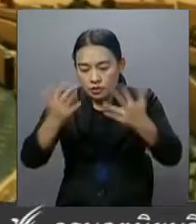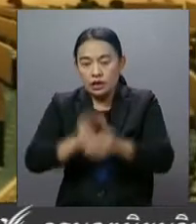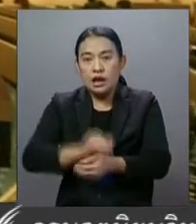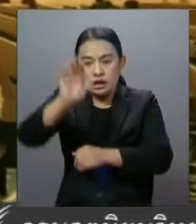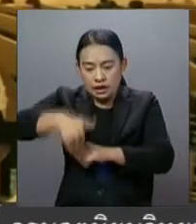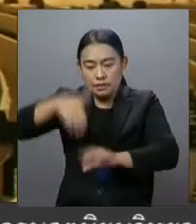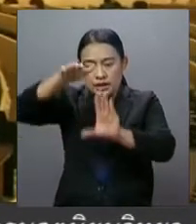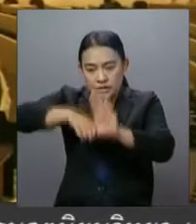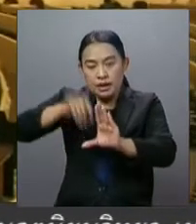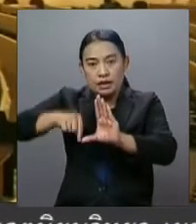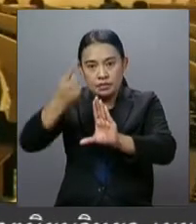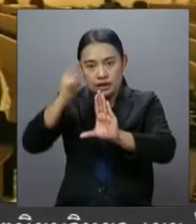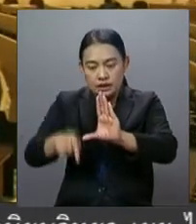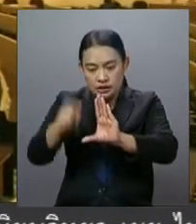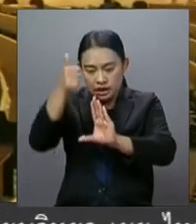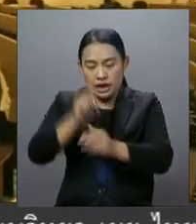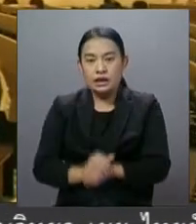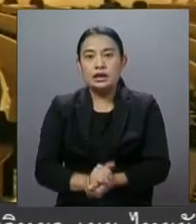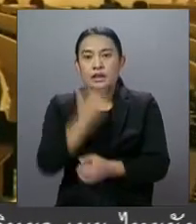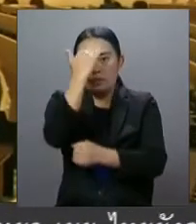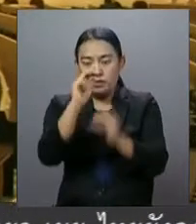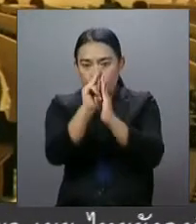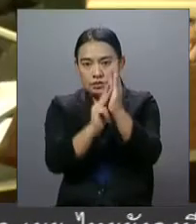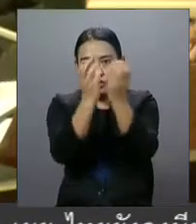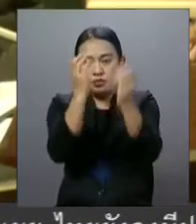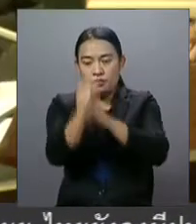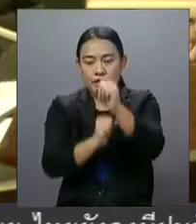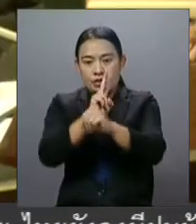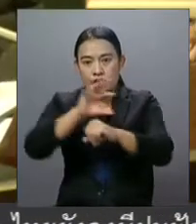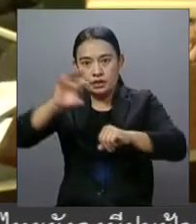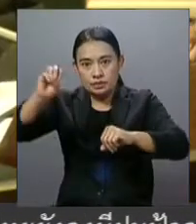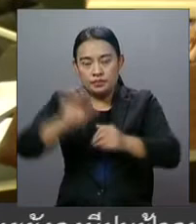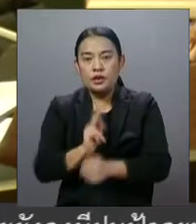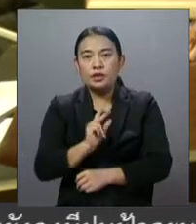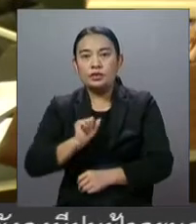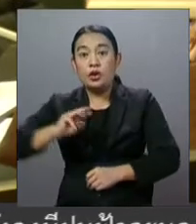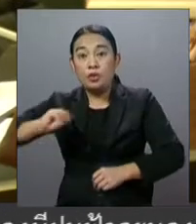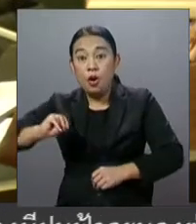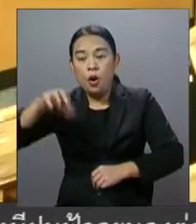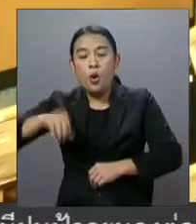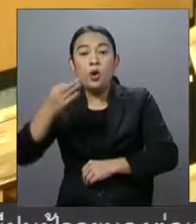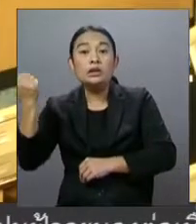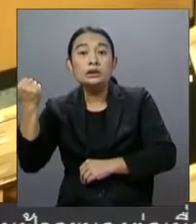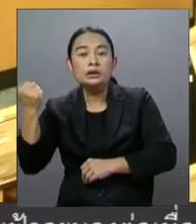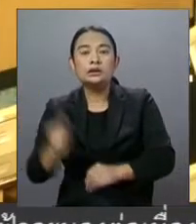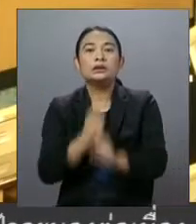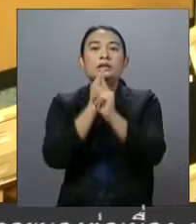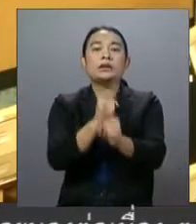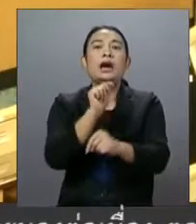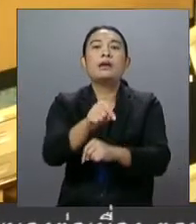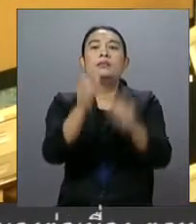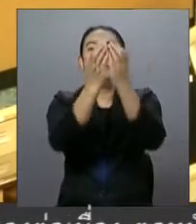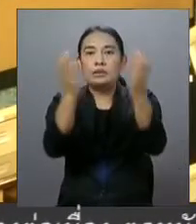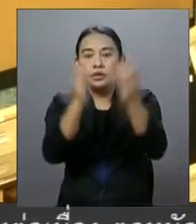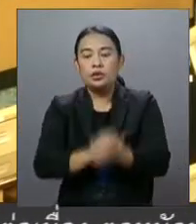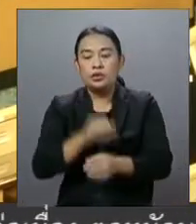สมัครสัหาได้ครับเนองจากรฐธรรนูลปี 2550 ก็สอมเป็นองคกรอื่นตามรัธรรนูลไม่ใช่องคกรอสระจ